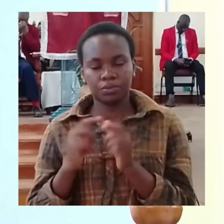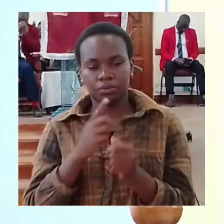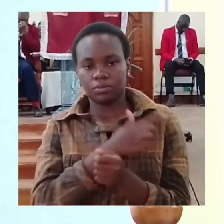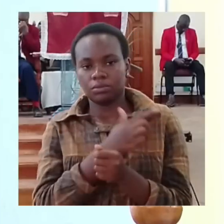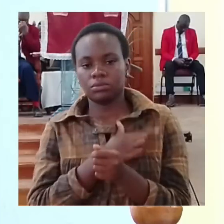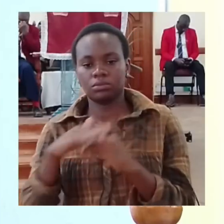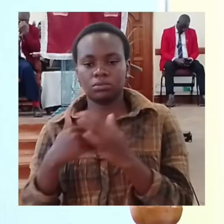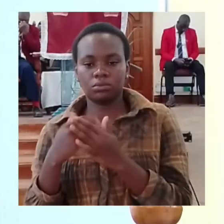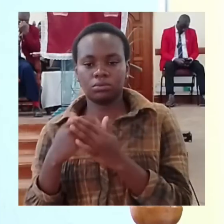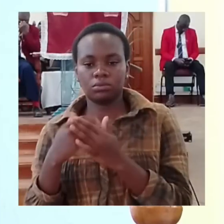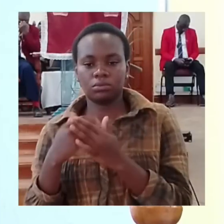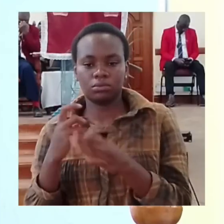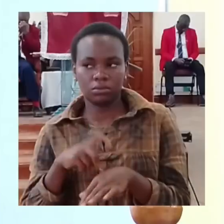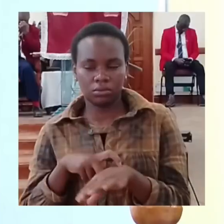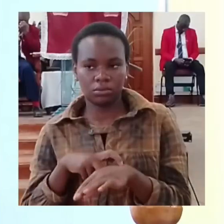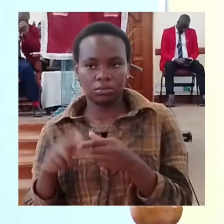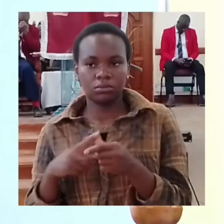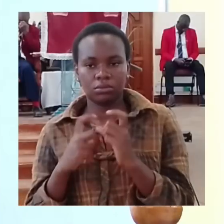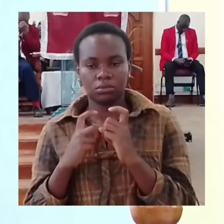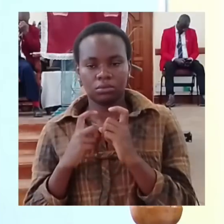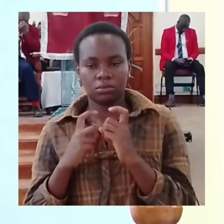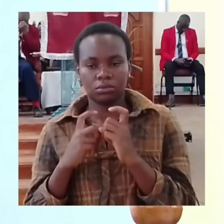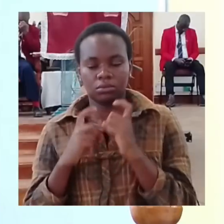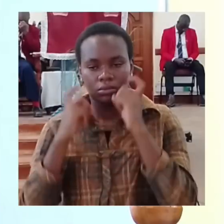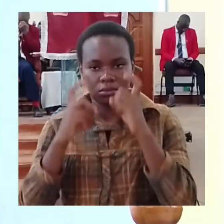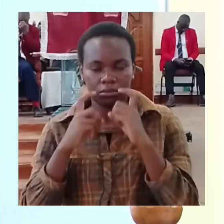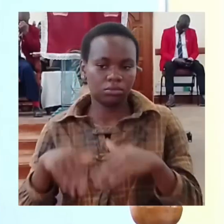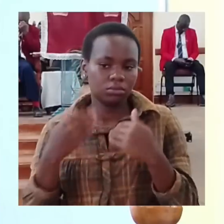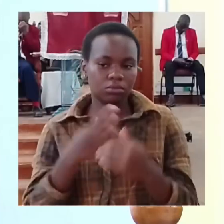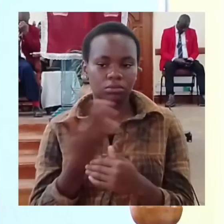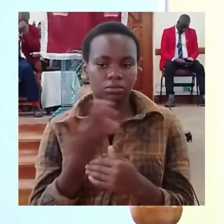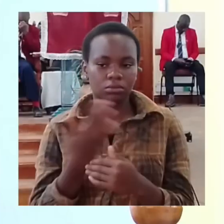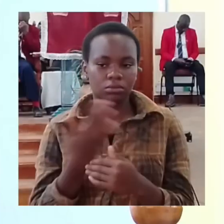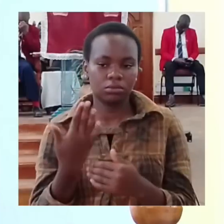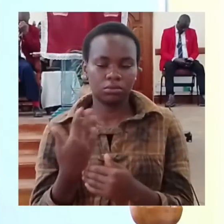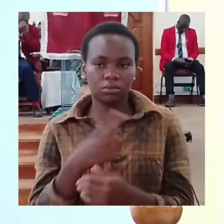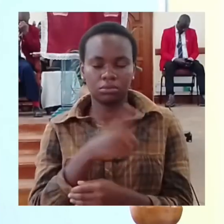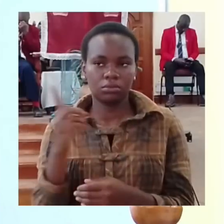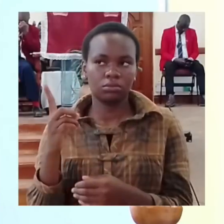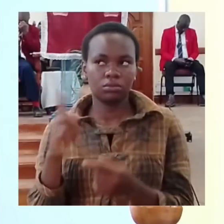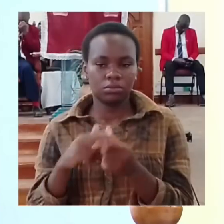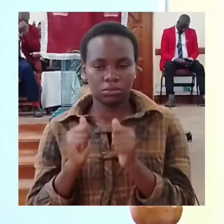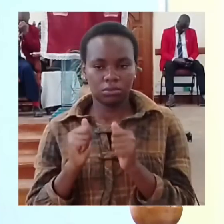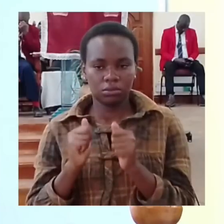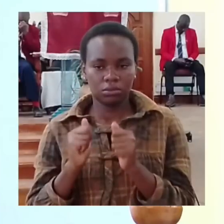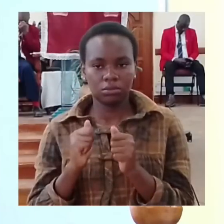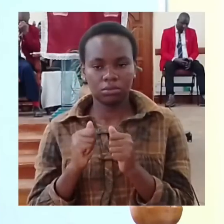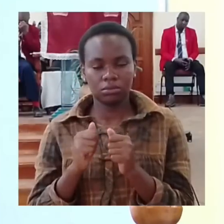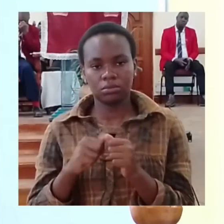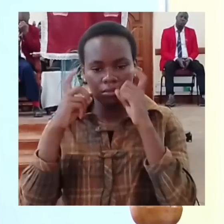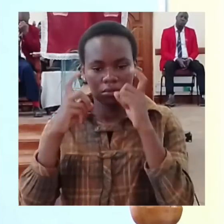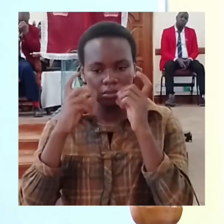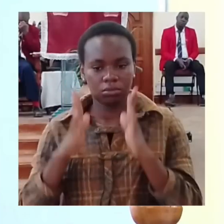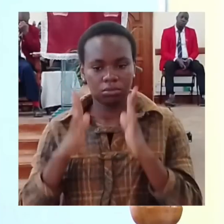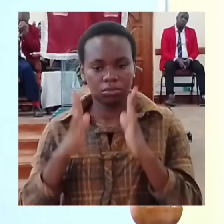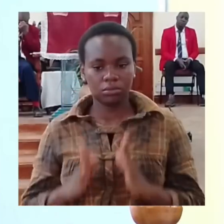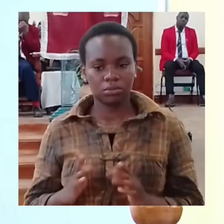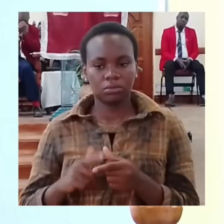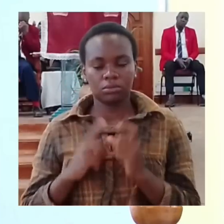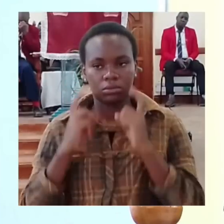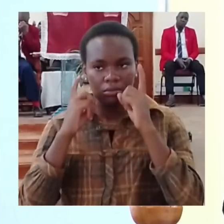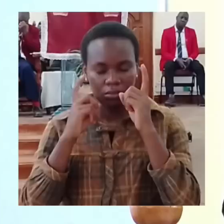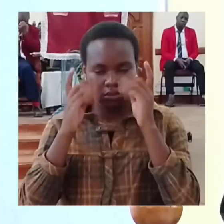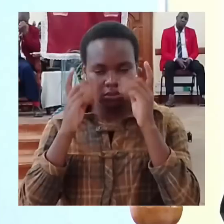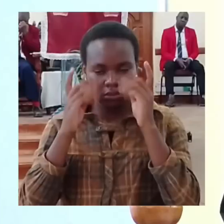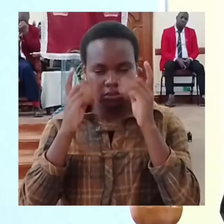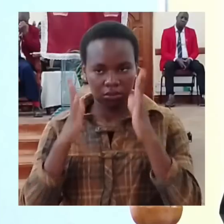uguta, na makiria mehia maitu mothe twamaiga mbere yaku Ngai. Nitukwihitie. We are sinners